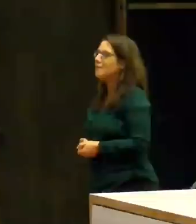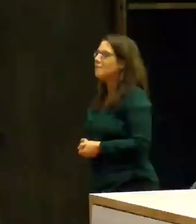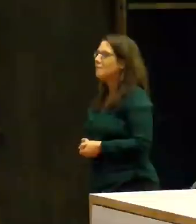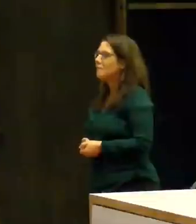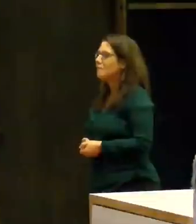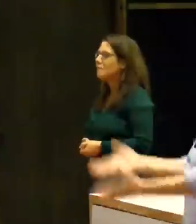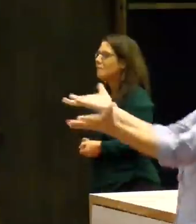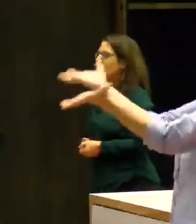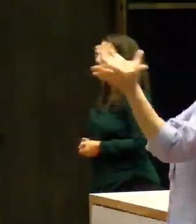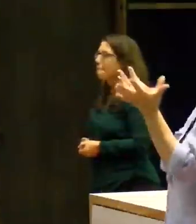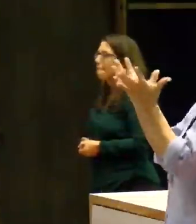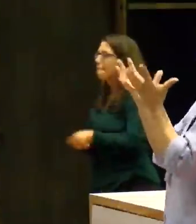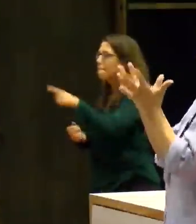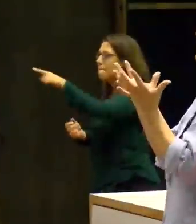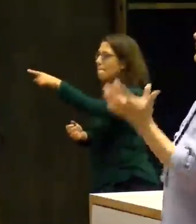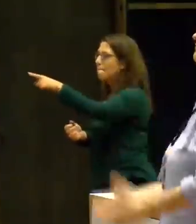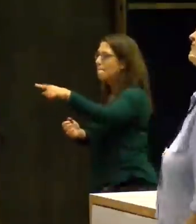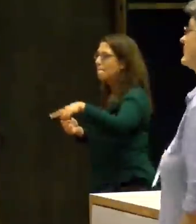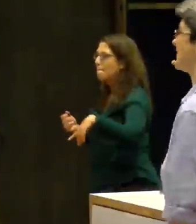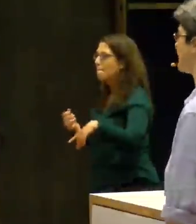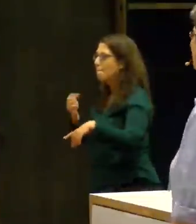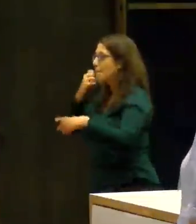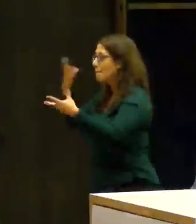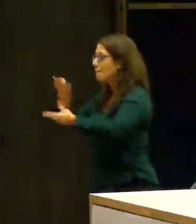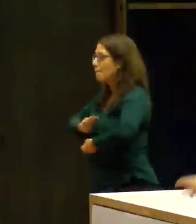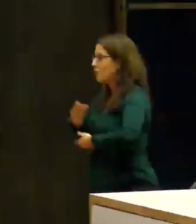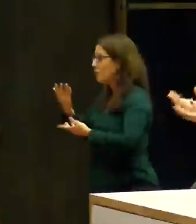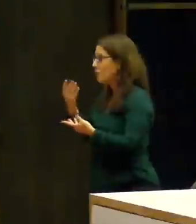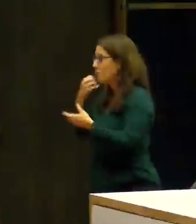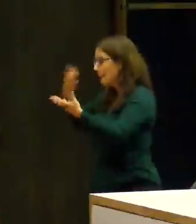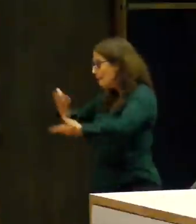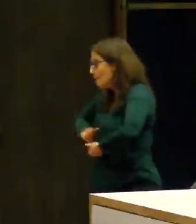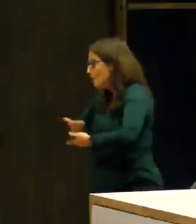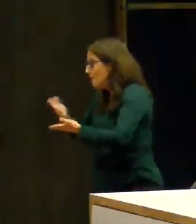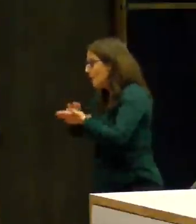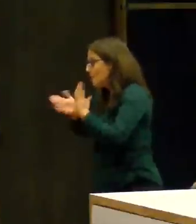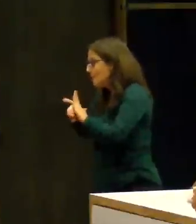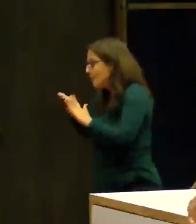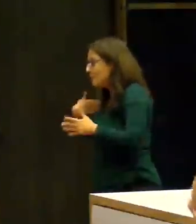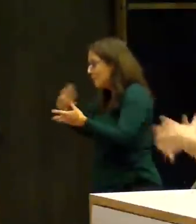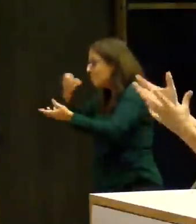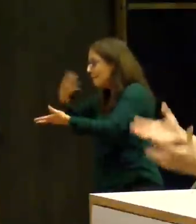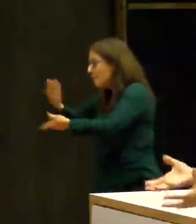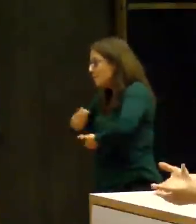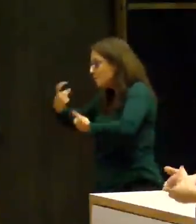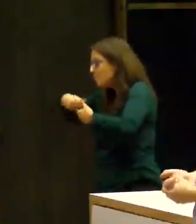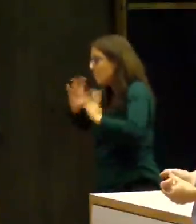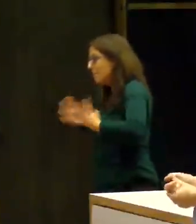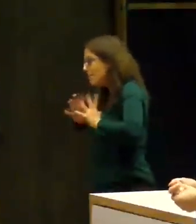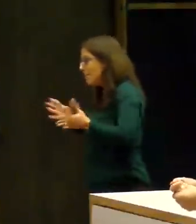à l'échange. Welcome. Oui, vous êtes les bienvenus. Évidemment, parmi les